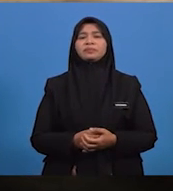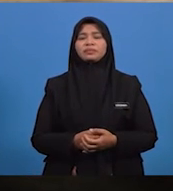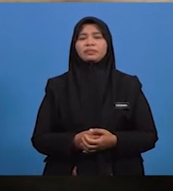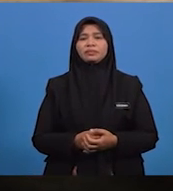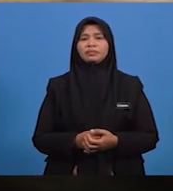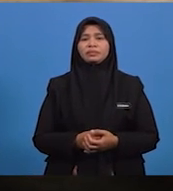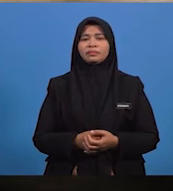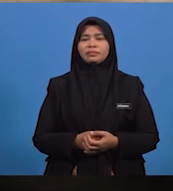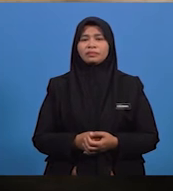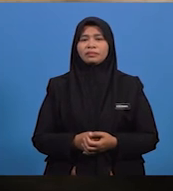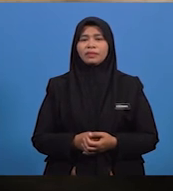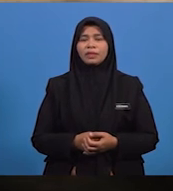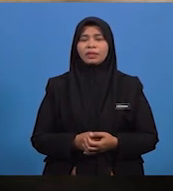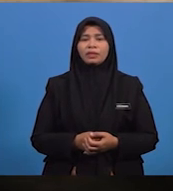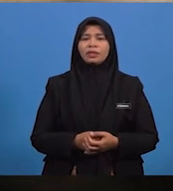yang sama.